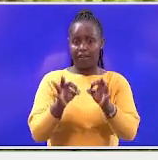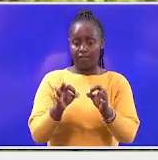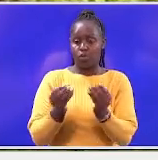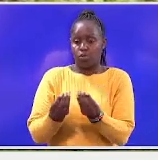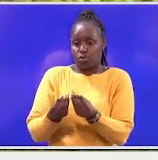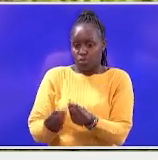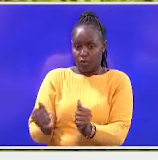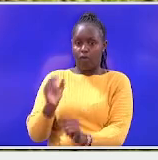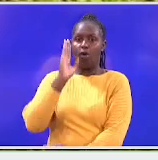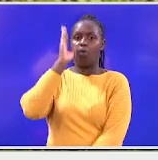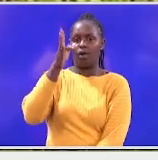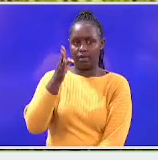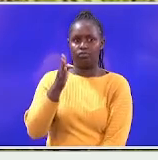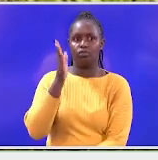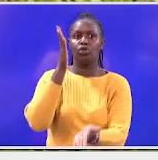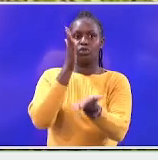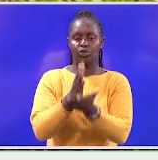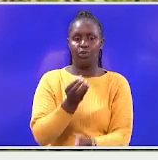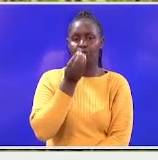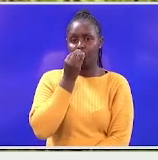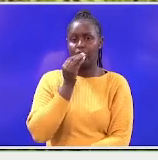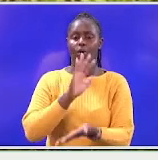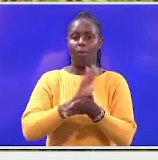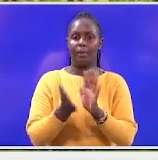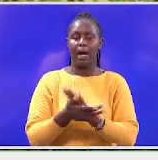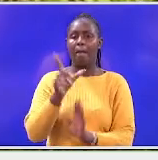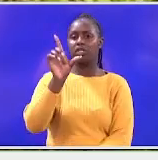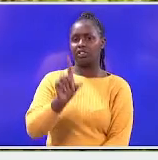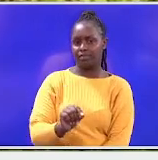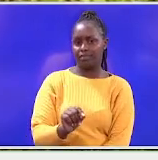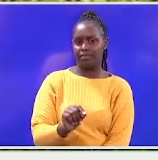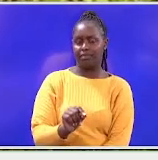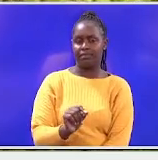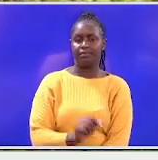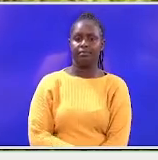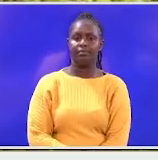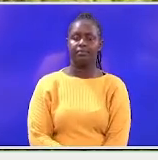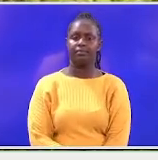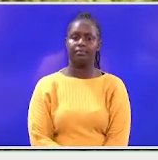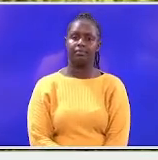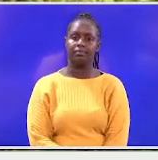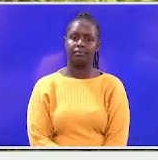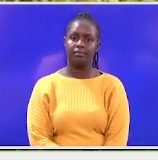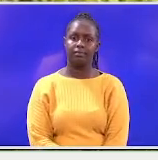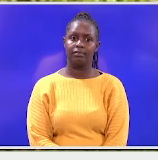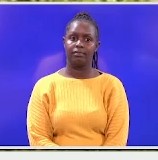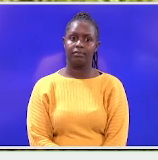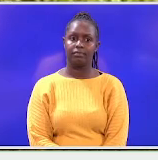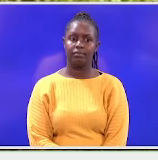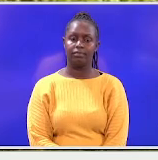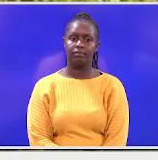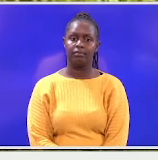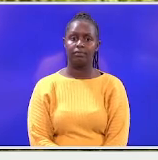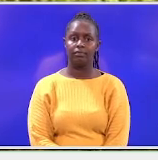litangaziwa, basi mlo utakuwa bei nafuu na afueni kwa mkulima. Nikiripotia runinga ya TV 47